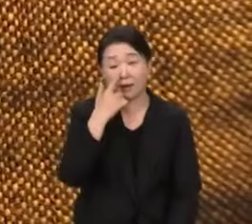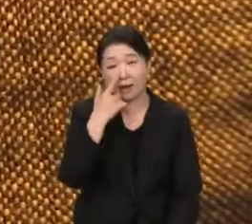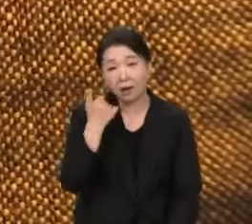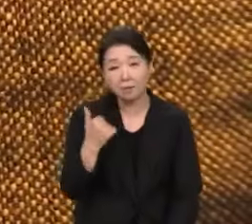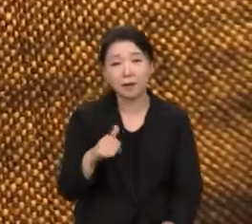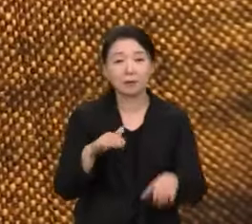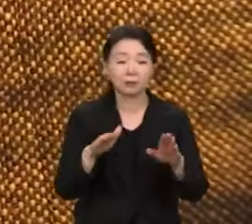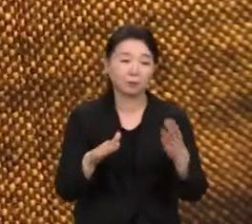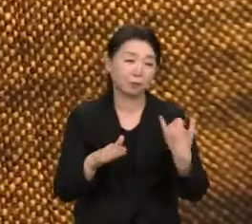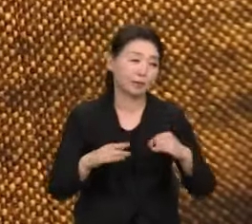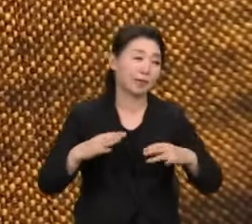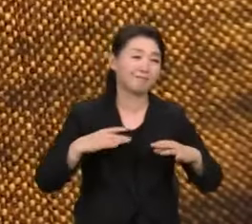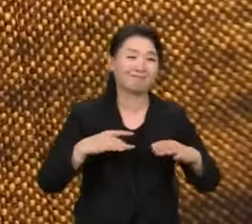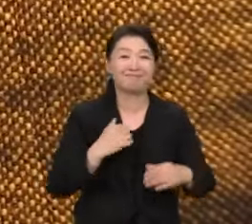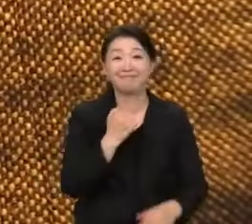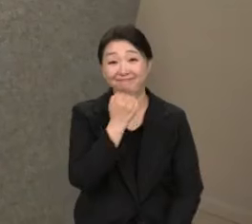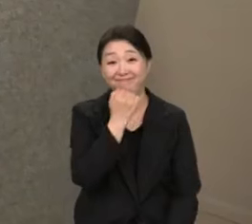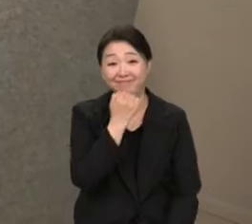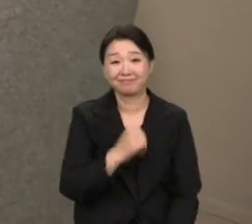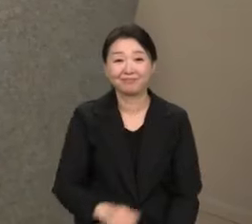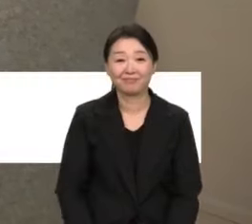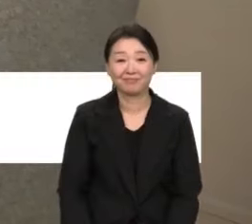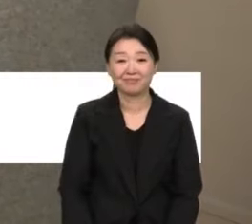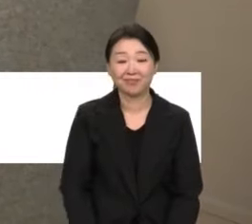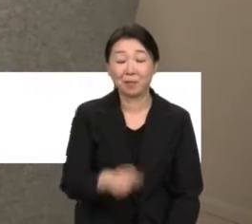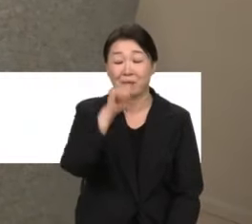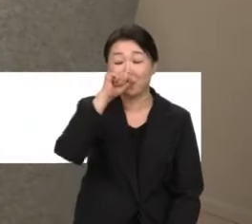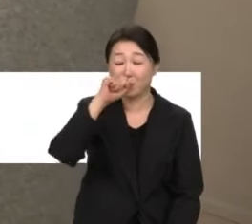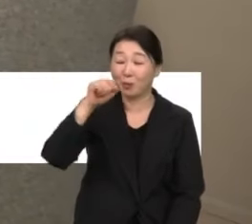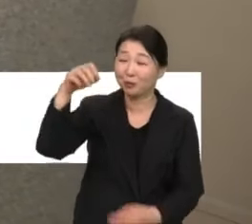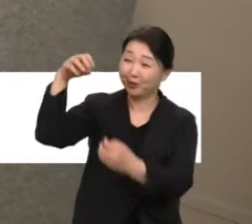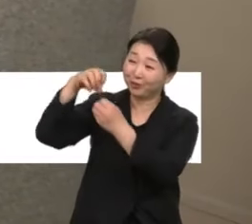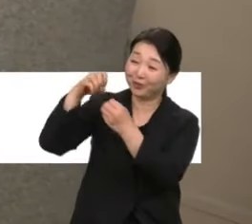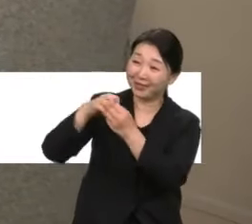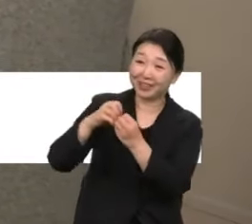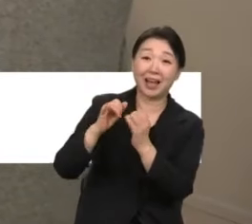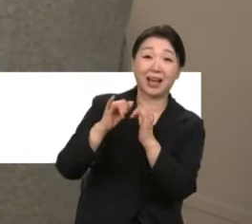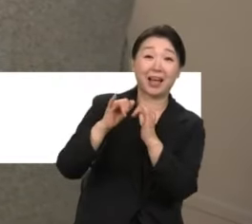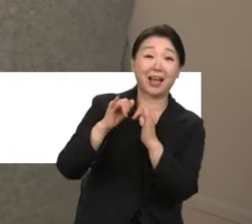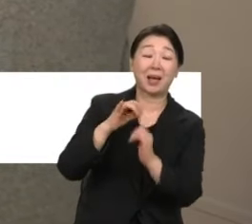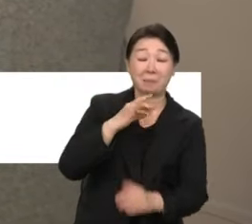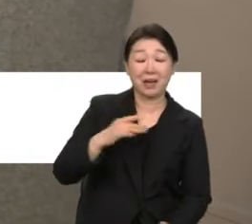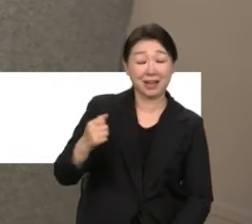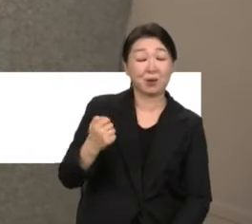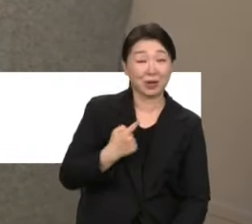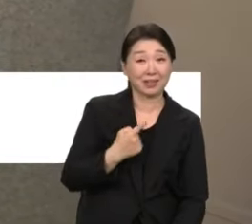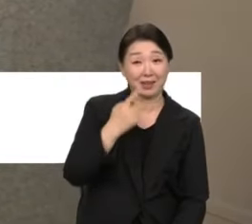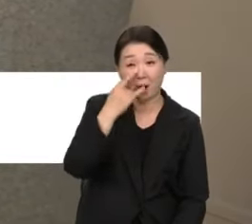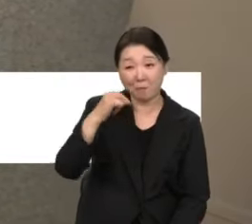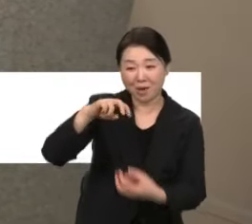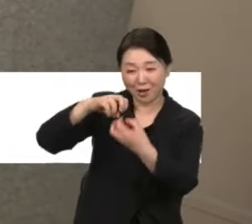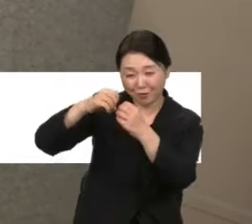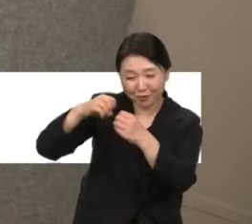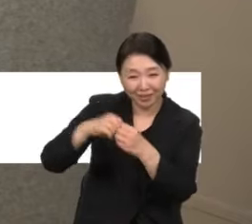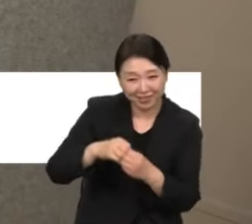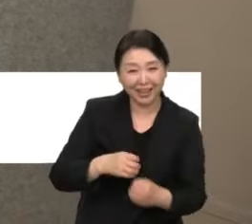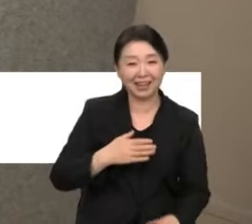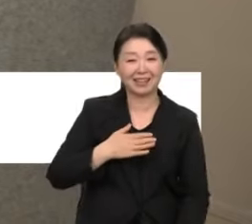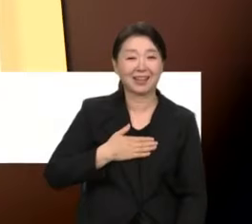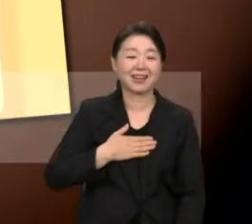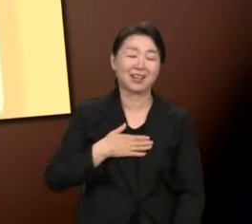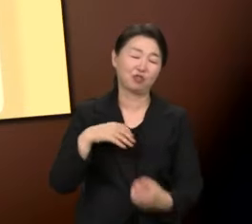아직도 딸 자랑하며 웃습니다. 아마 좋은 유전자만 받고 나온 것 같아요. 엄마의 유전자, 나의 유전자 좋은